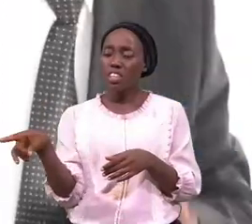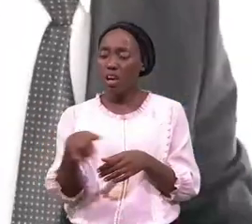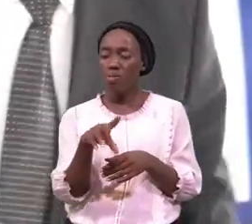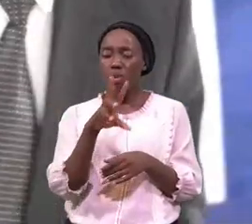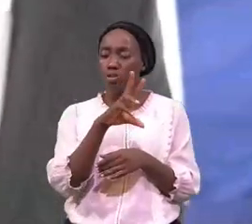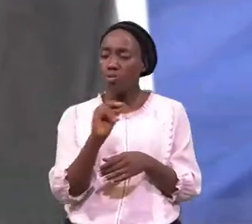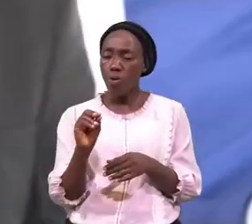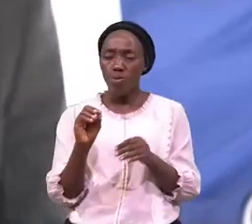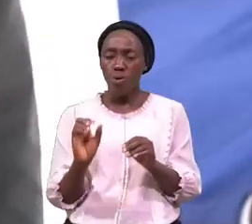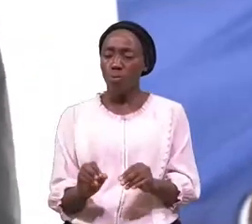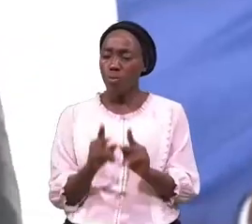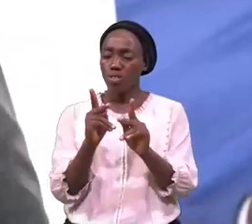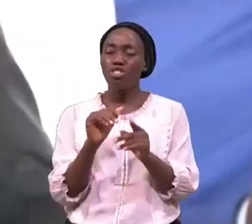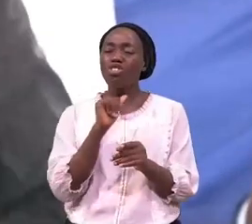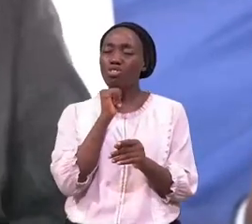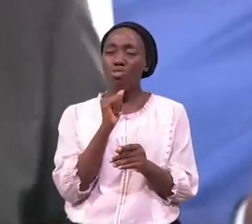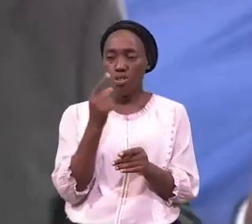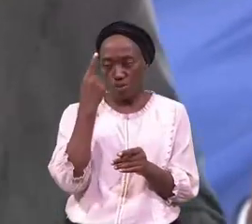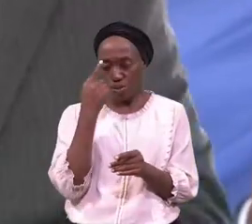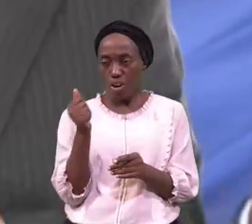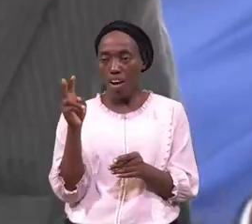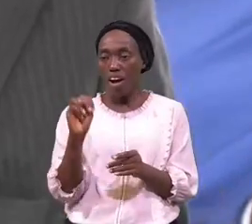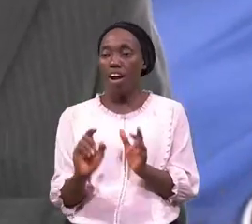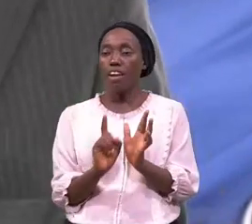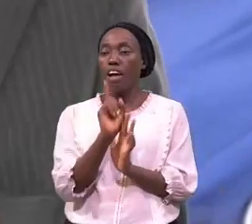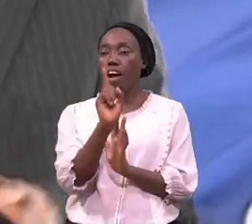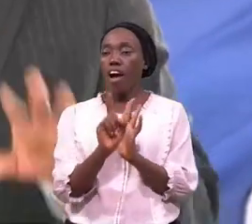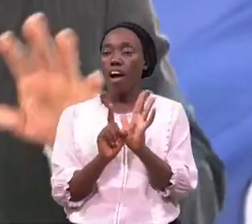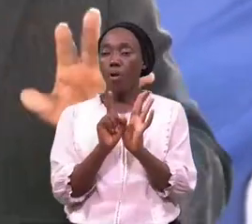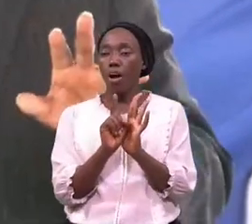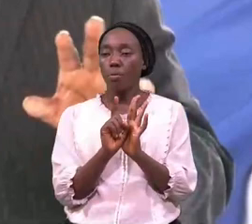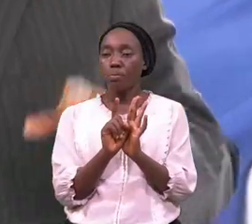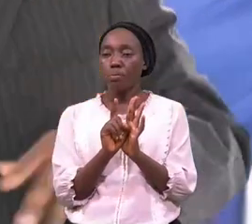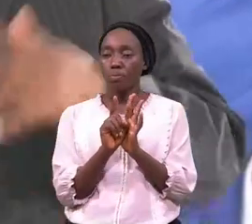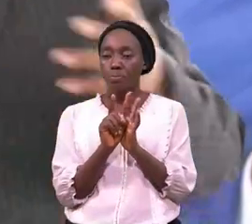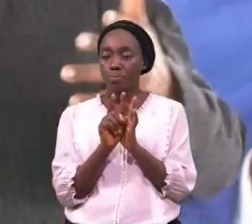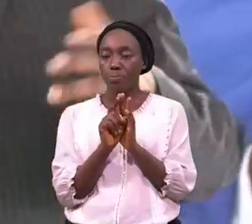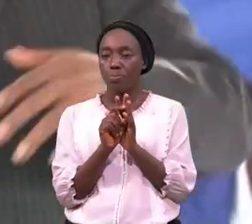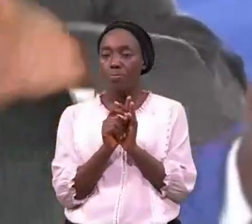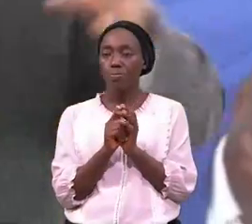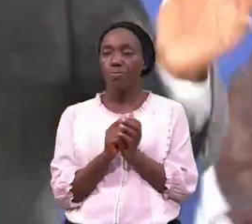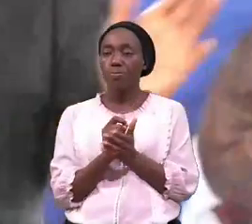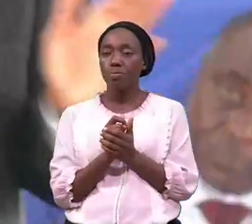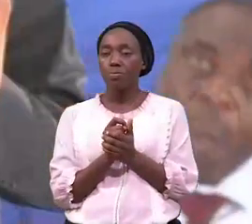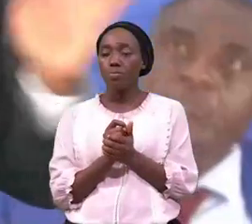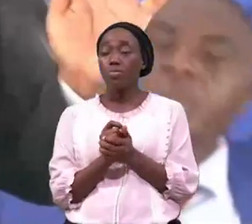Il dit qu'il voulait détruire, il voulait anéantir tout ce que nous prêchons. Mais sinon, on ne leur a donné aucune chance.